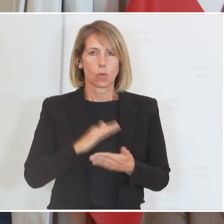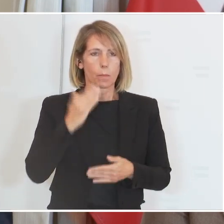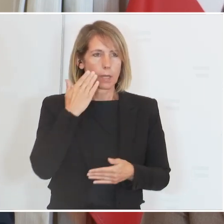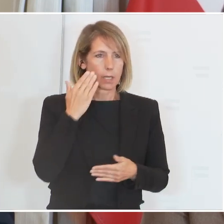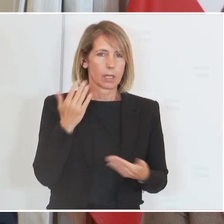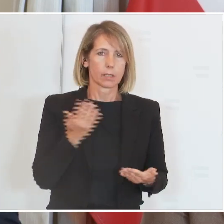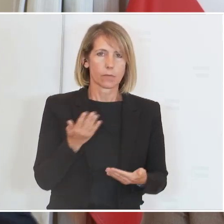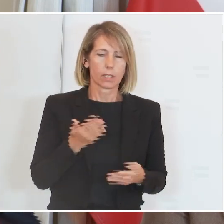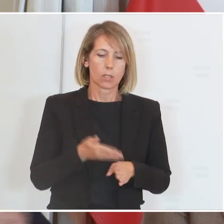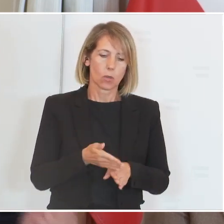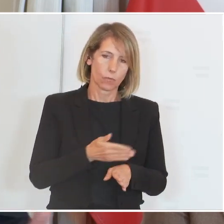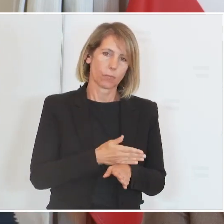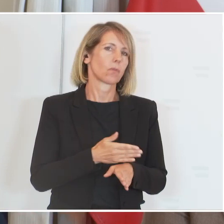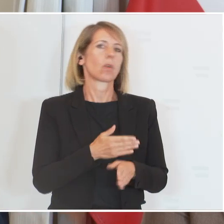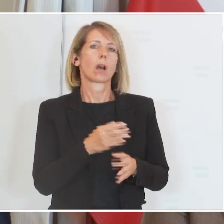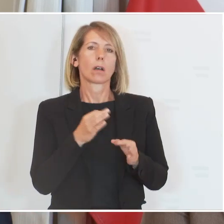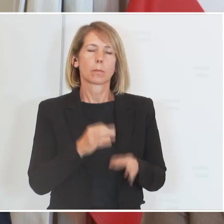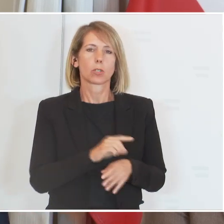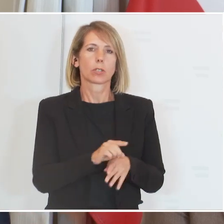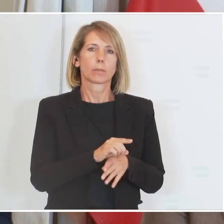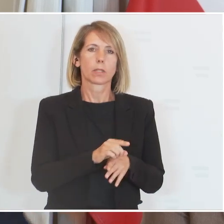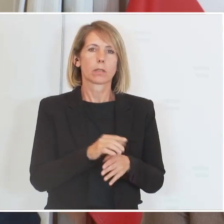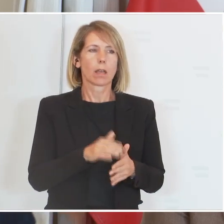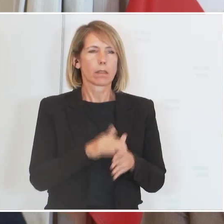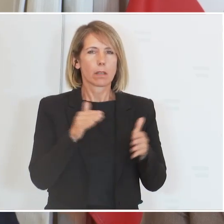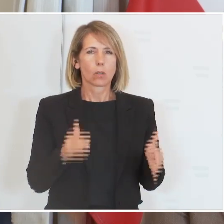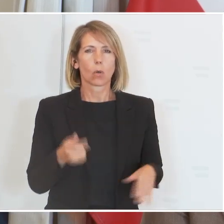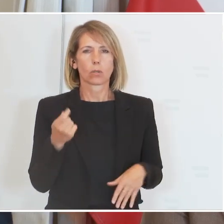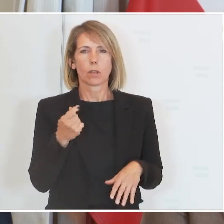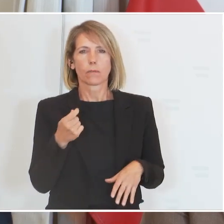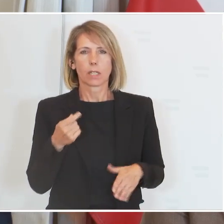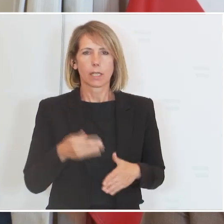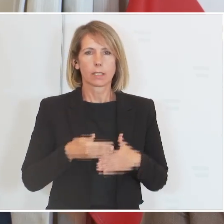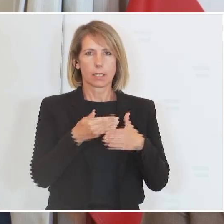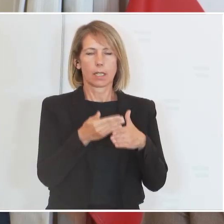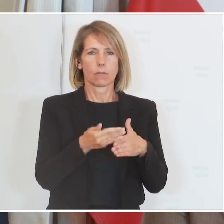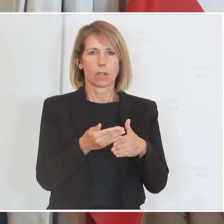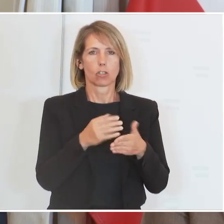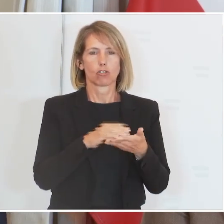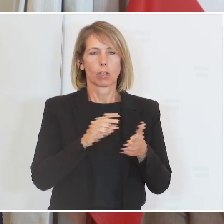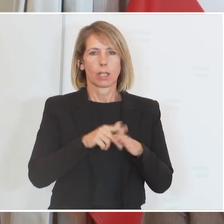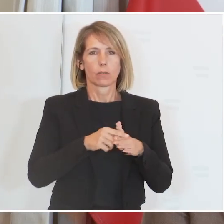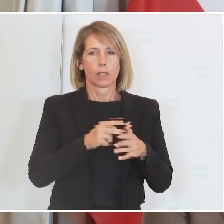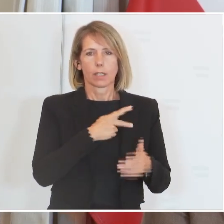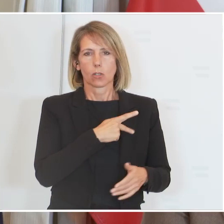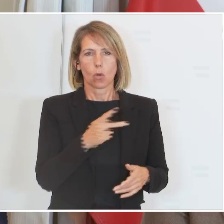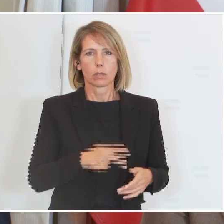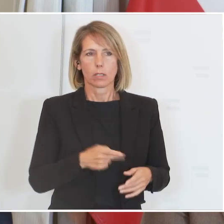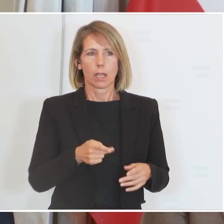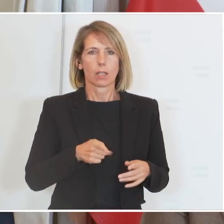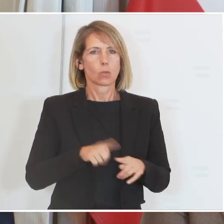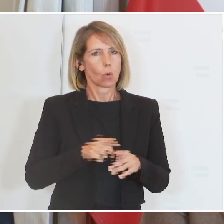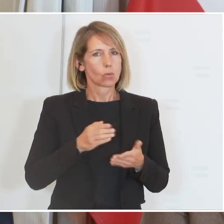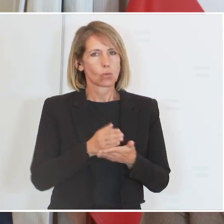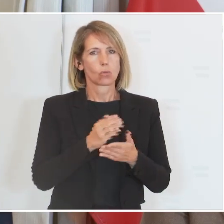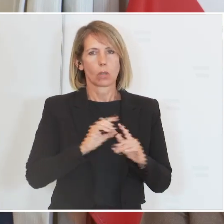schon vor geraumer Zeit große Finanzmittel einerseits in dem Stadtwerke-Konzern an sich und dann darüber hinaus durch das Land Wien